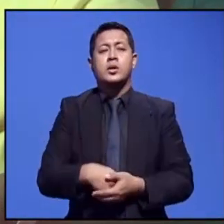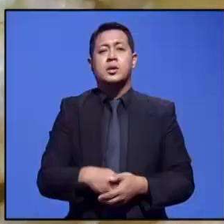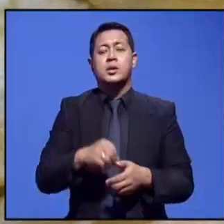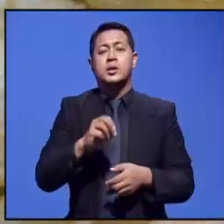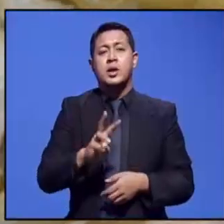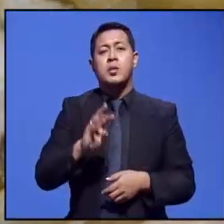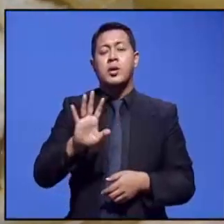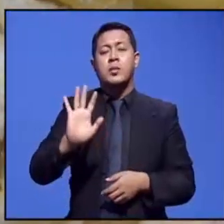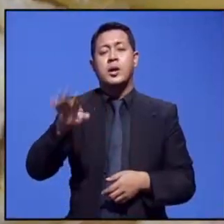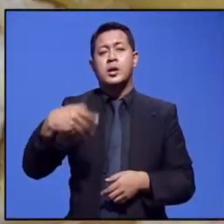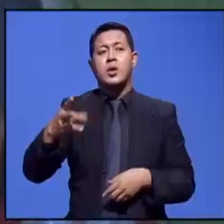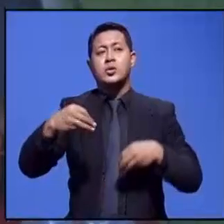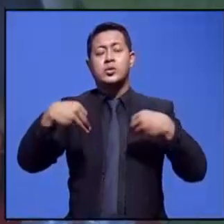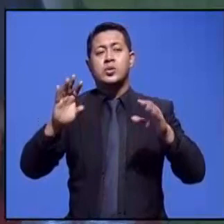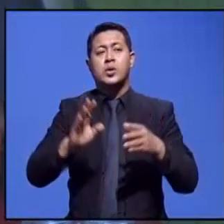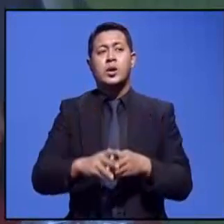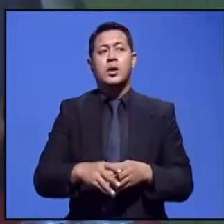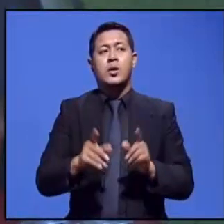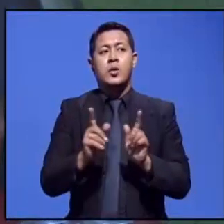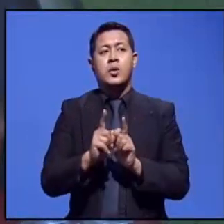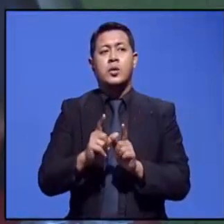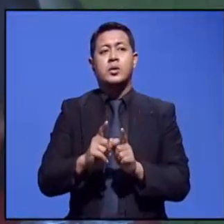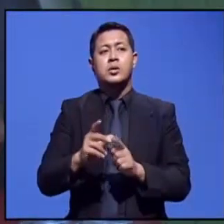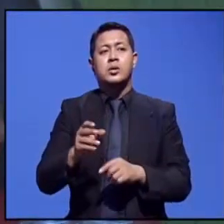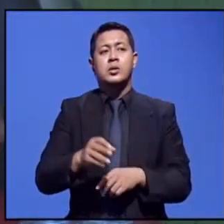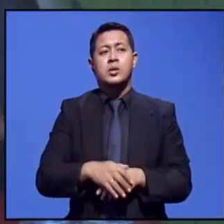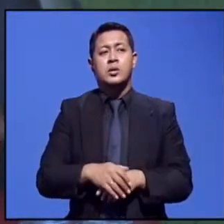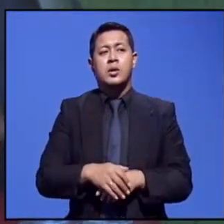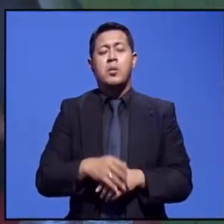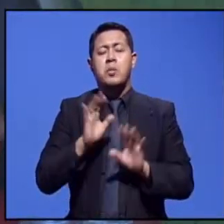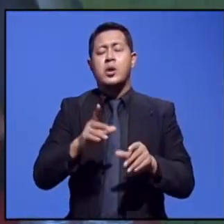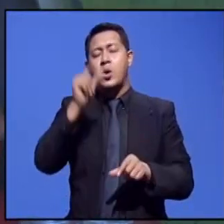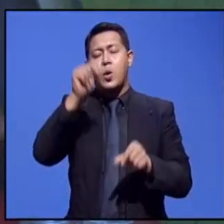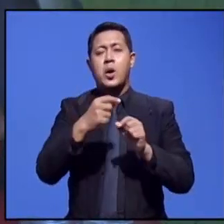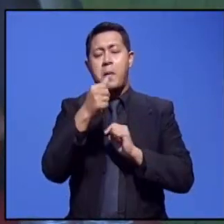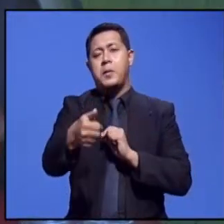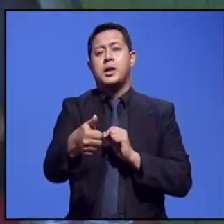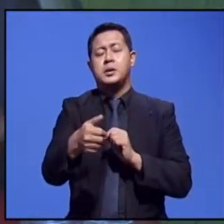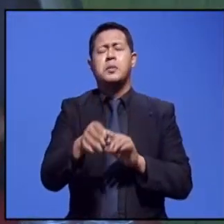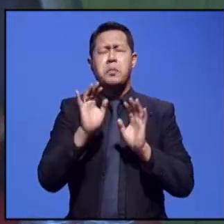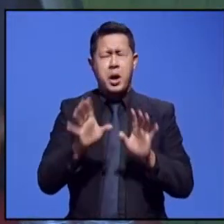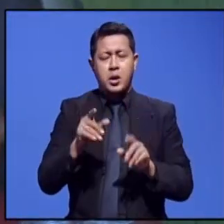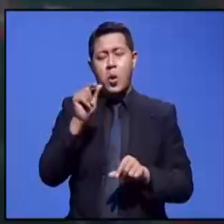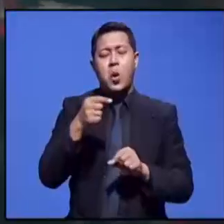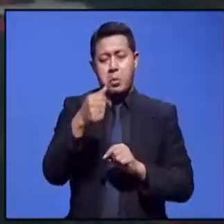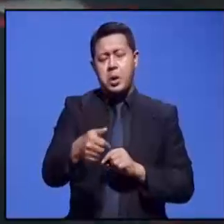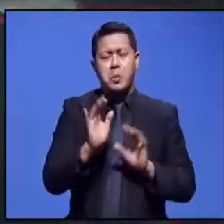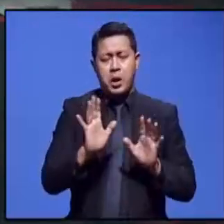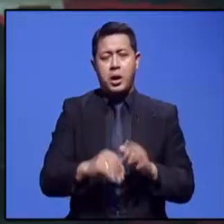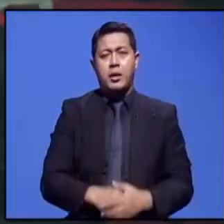35 tahun berjualan mie rebus, kedai ini tidak pernah kehilangan pembeli. Tim Liputan Transmedia.